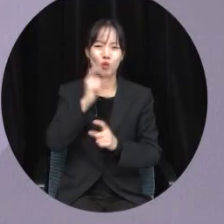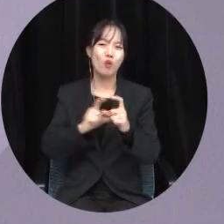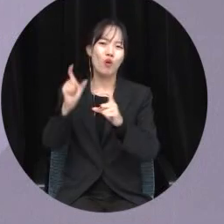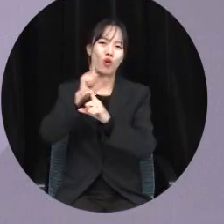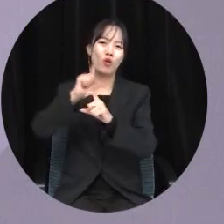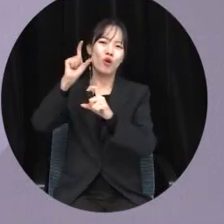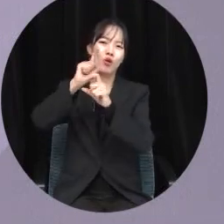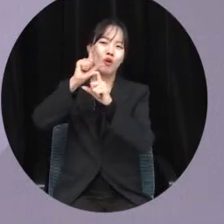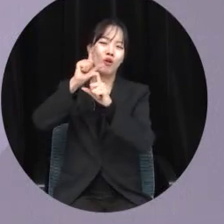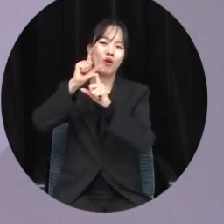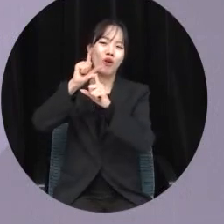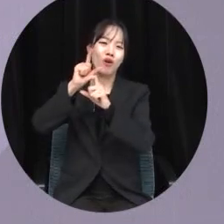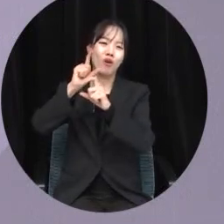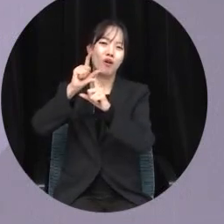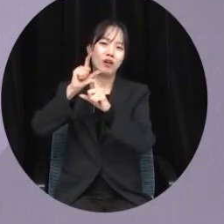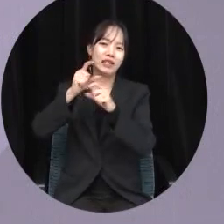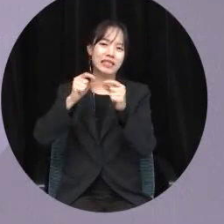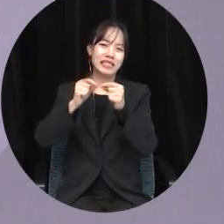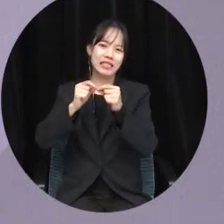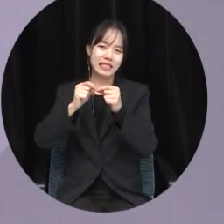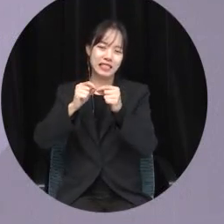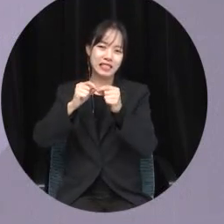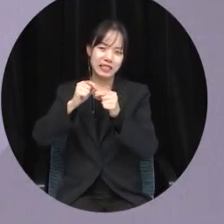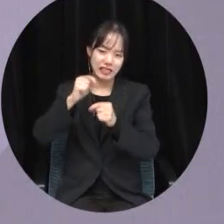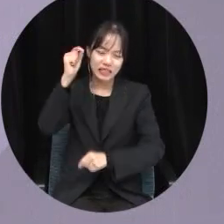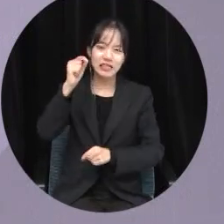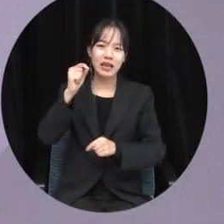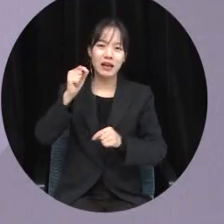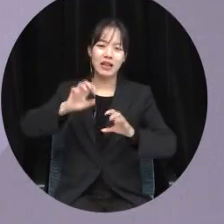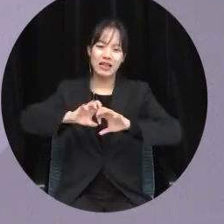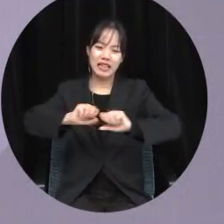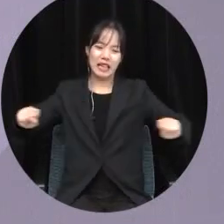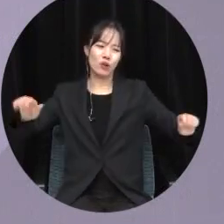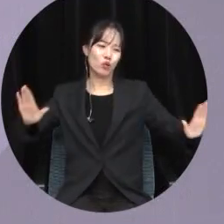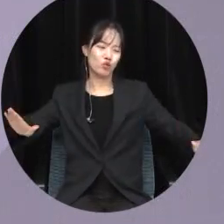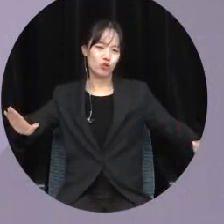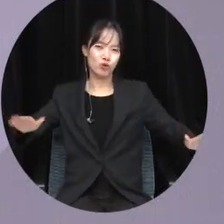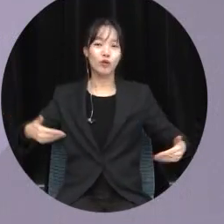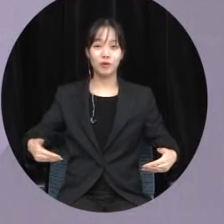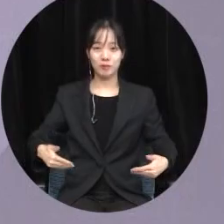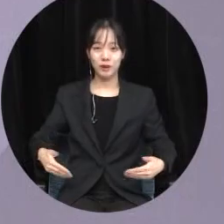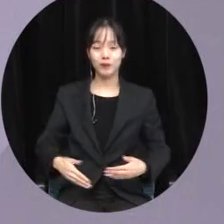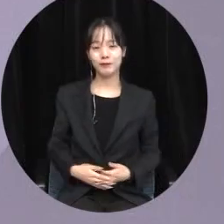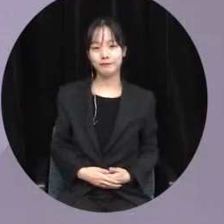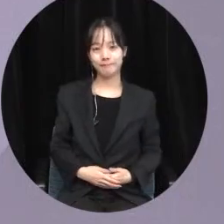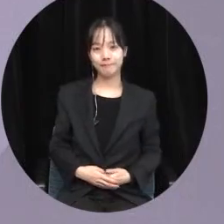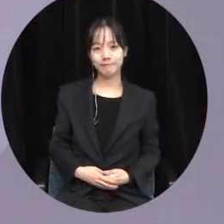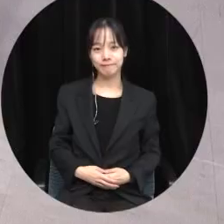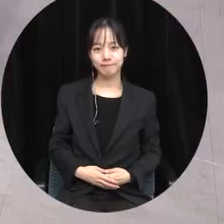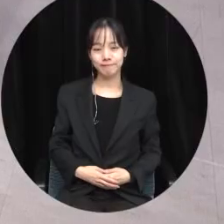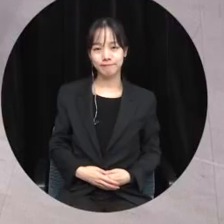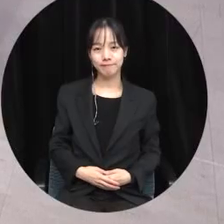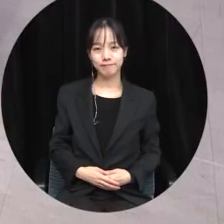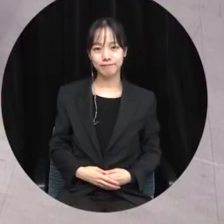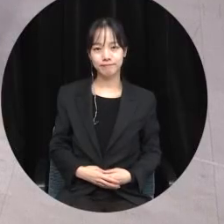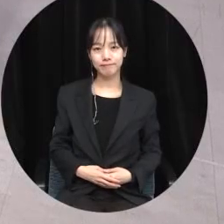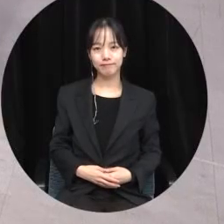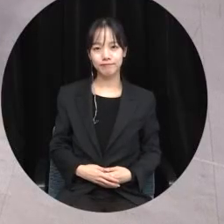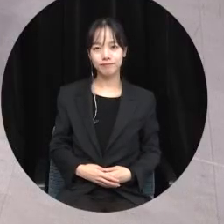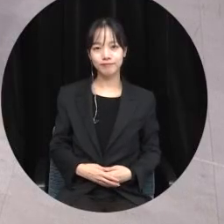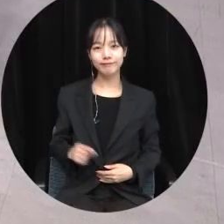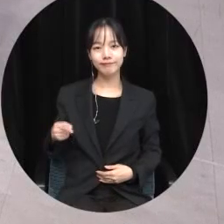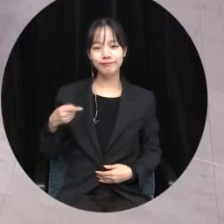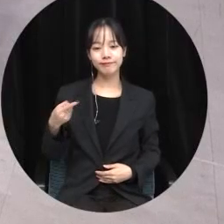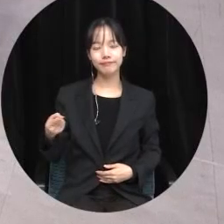생활이 가능하도록 만드는 장치들을 조금 더 점검할 필요가 있다고 생각합니다. 네,